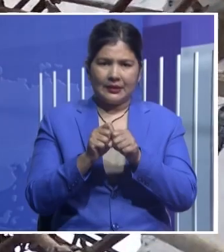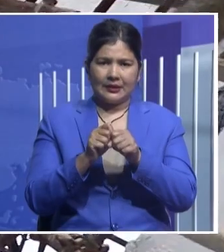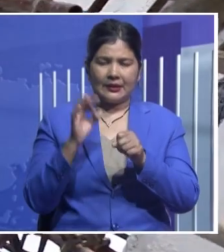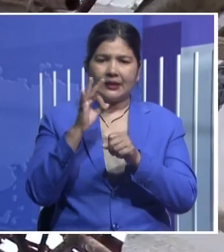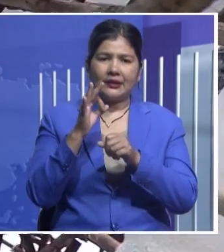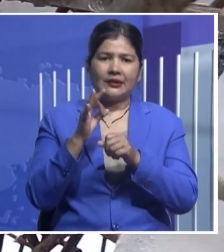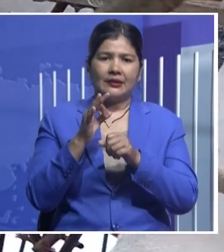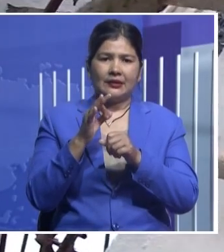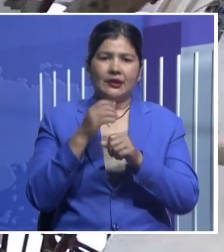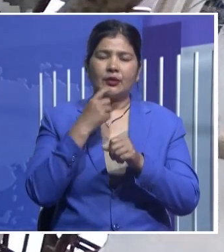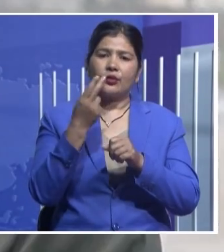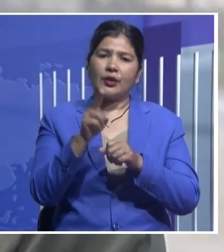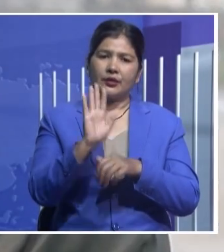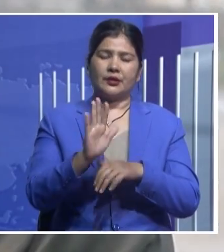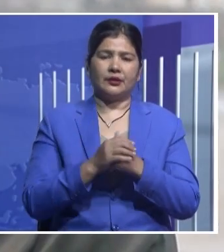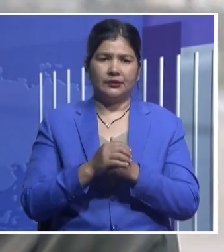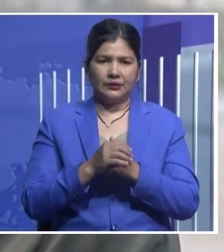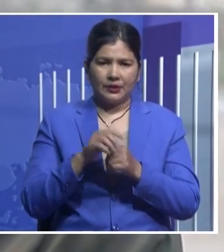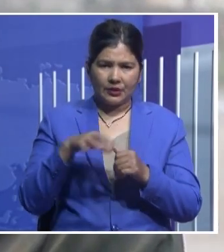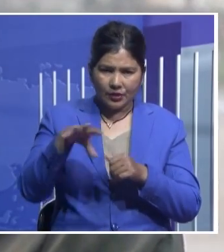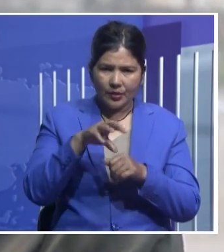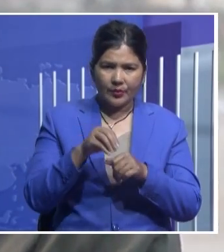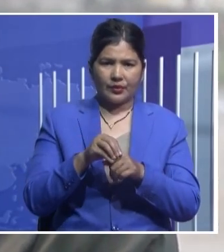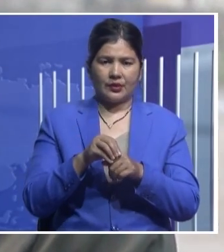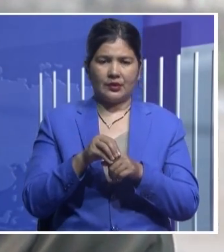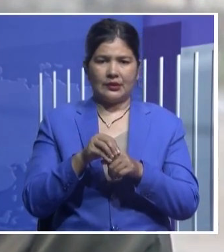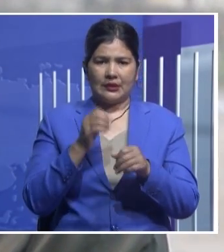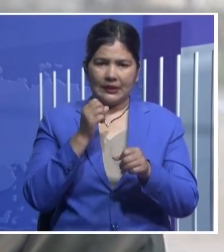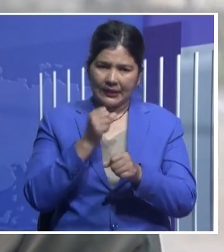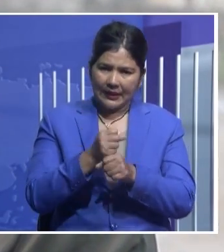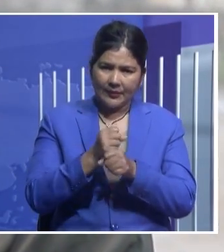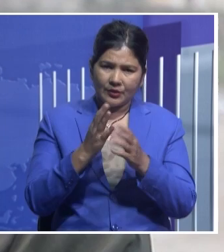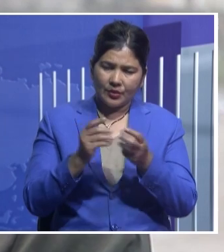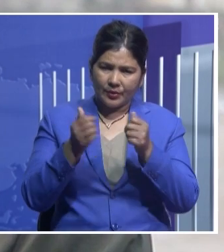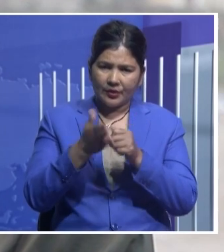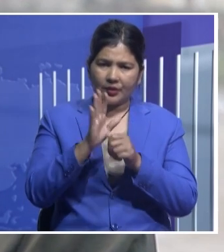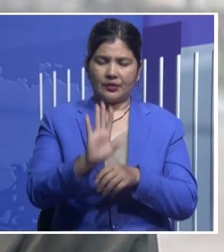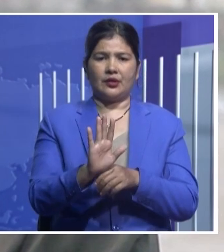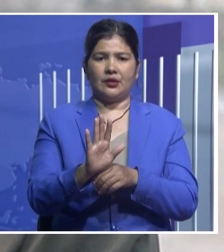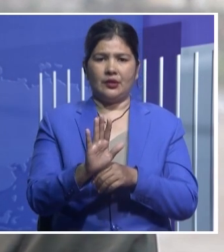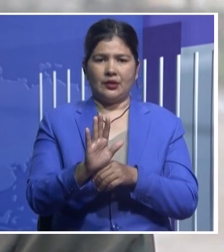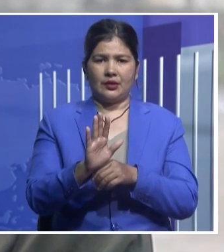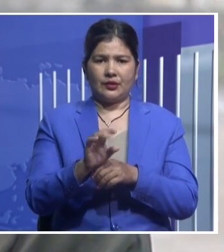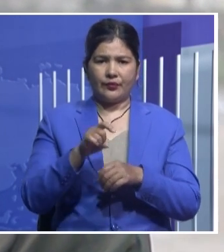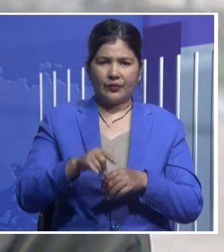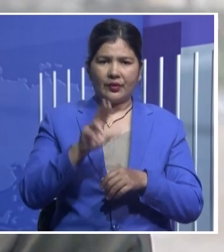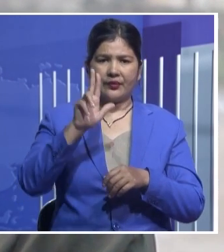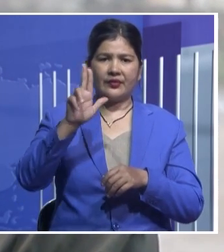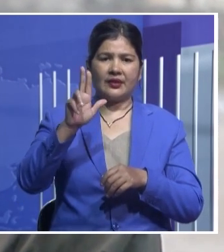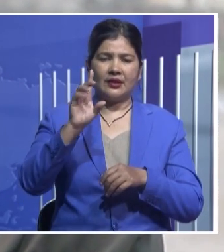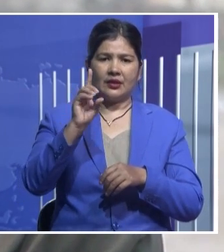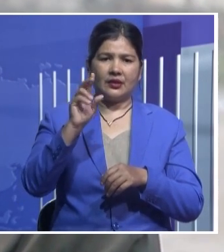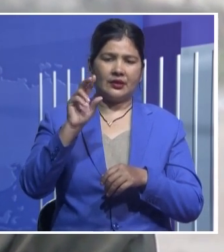सुशान्त यादवले बताउनुभयो। यसको सम्पूर्ण लगभग काम सम्पन्न हुँदै गइरहेको छ र फिटिङ सम्पूर्ण लगभग